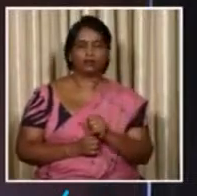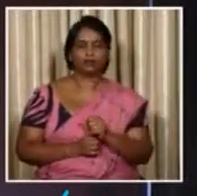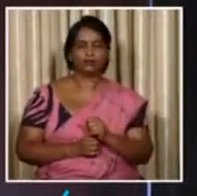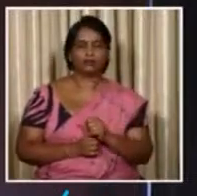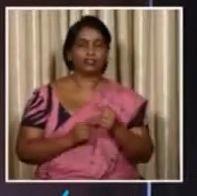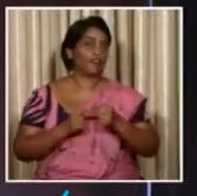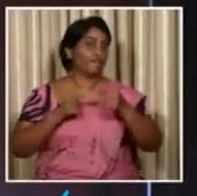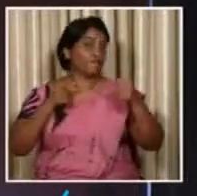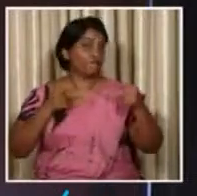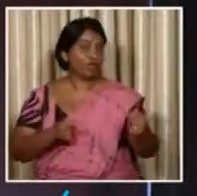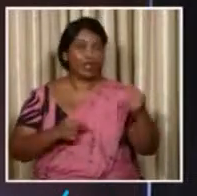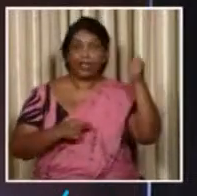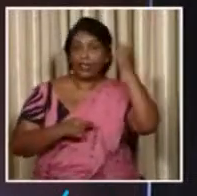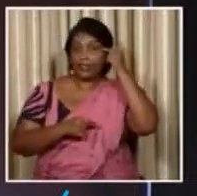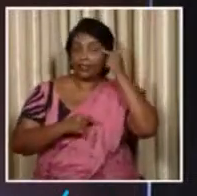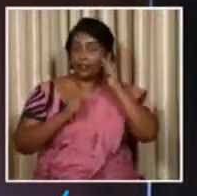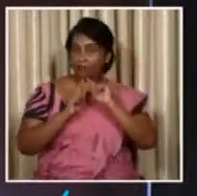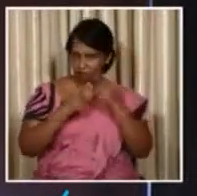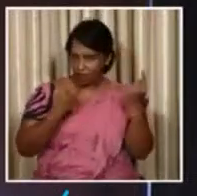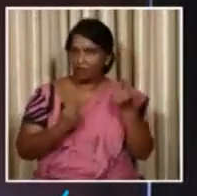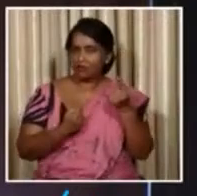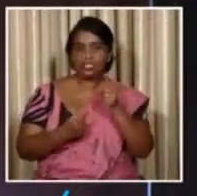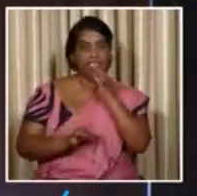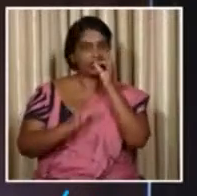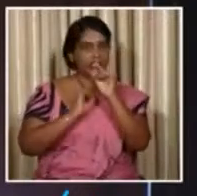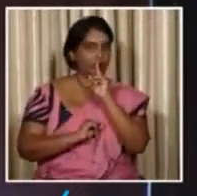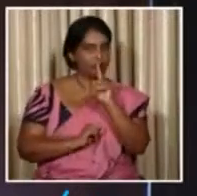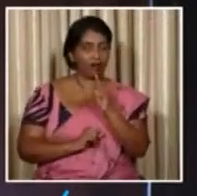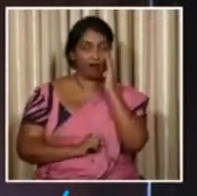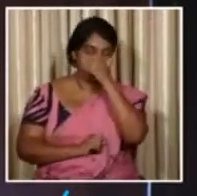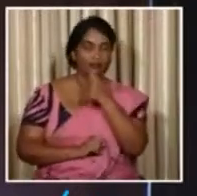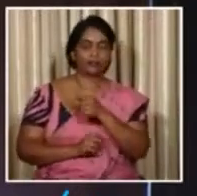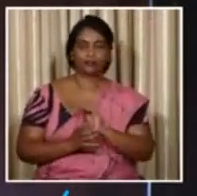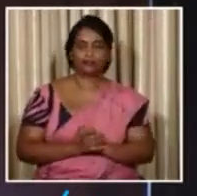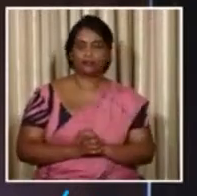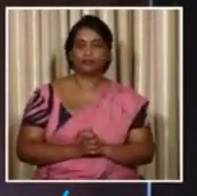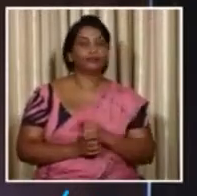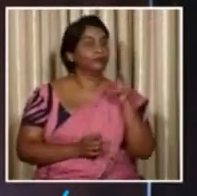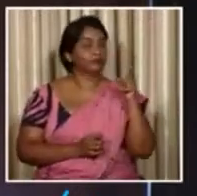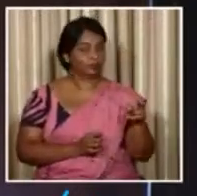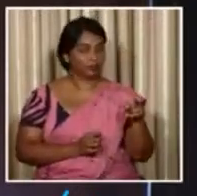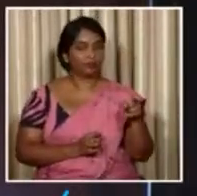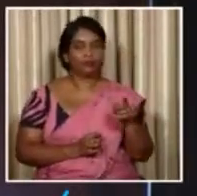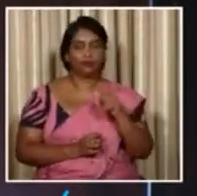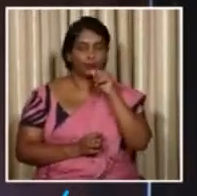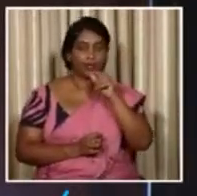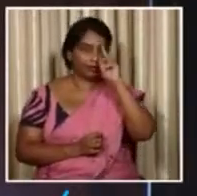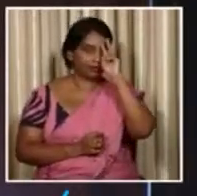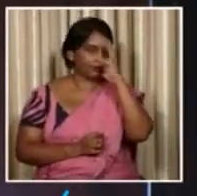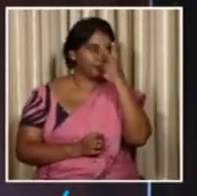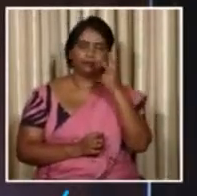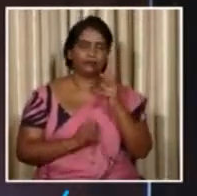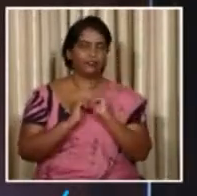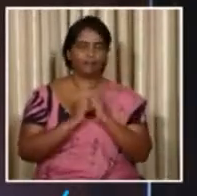කියන්නේ විපක්ෂයේ හිත වෙනස් වීදෝ කියලා තමයි ඇහුවේ සින්දුව පොඩ්ඩක් අහන්න ලස්සනයි. එතුමා කවදාවත් හිත වෙනස් කරගන්න